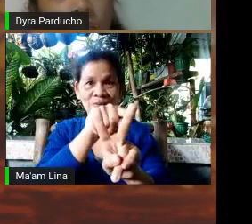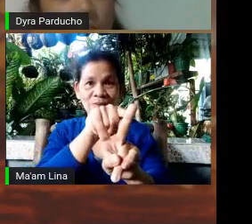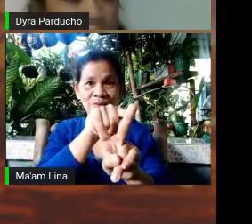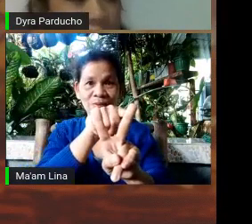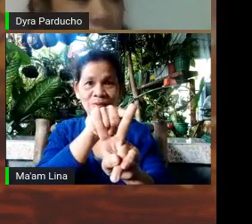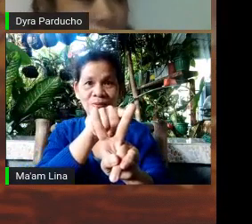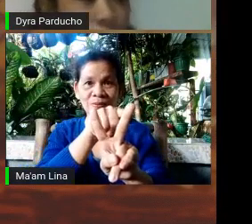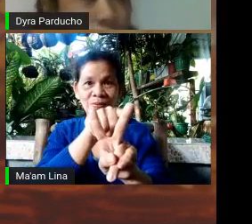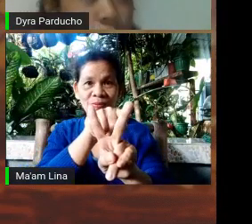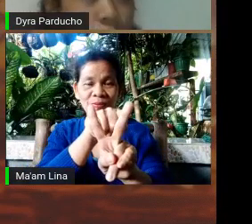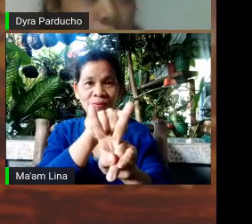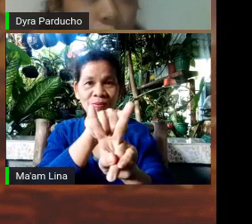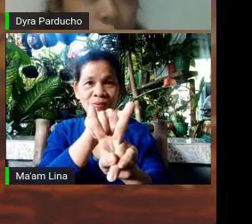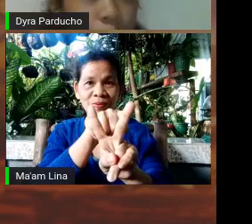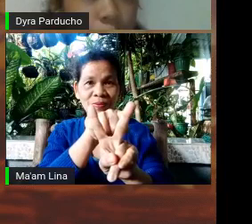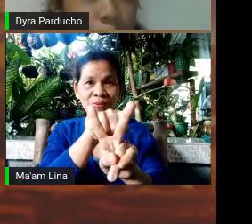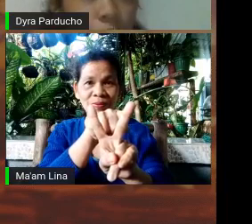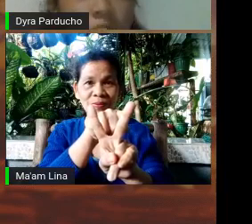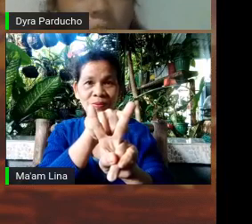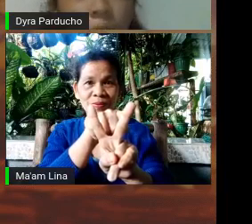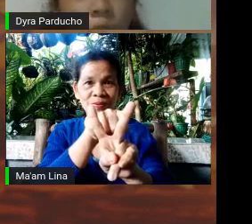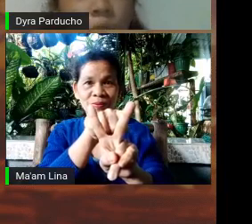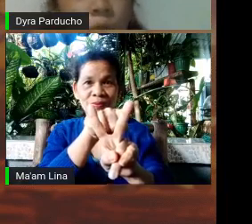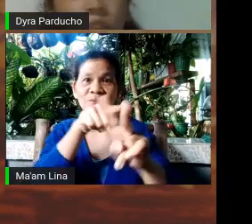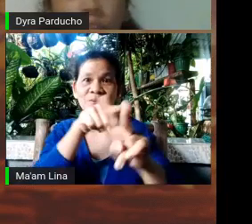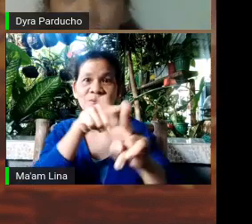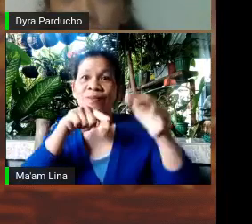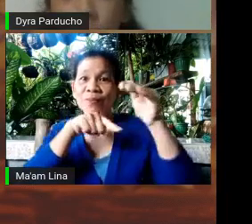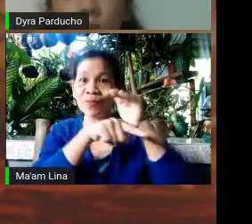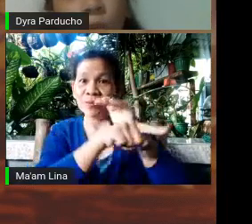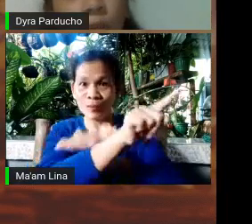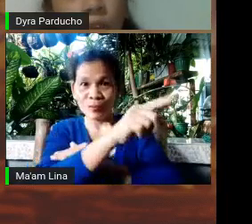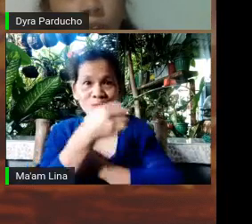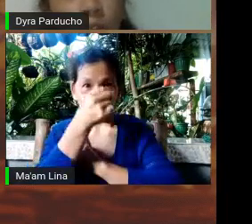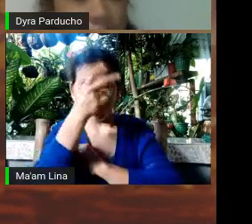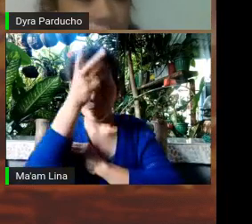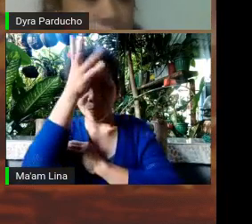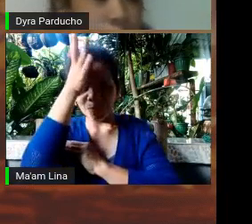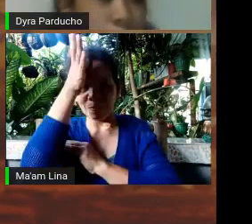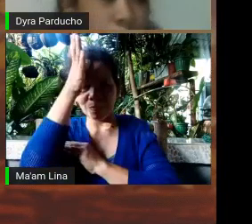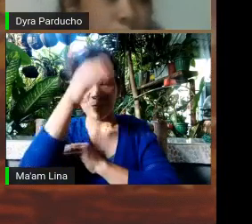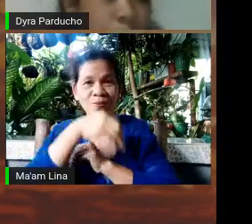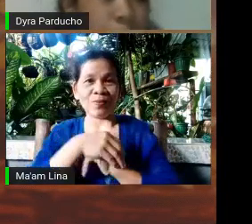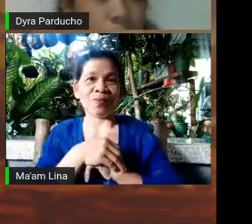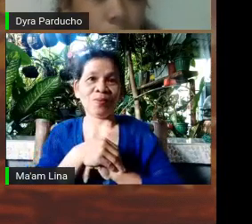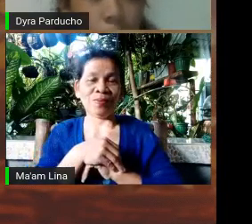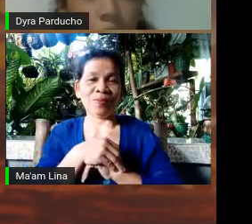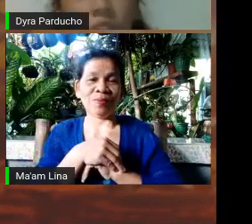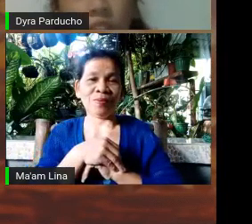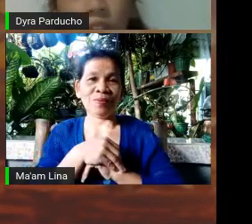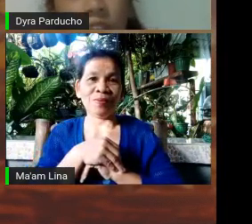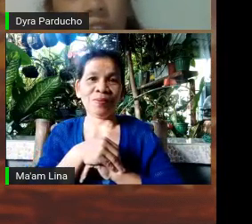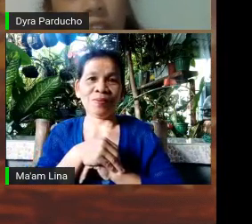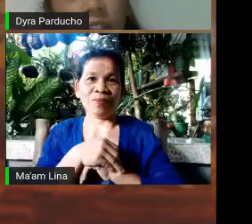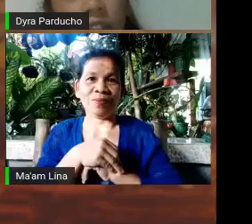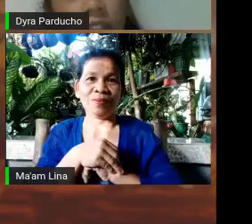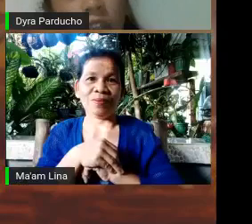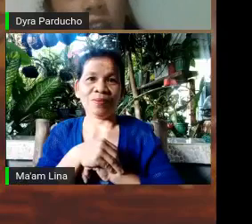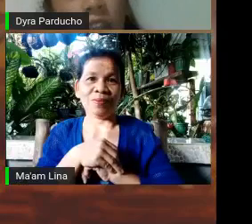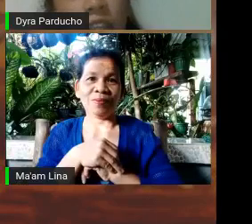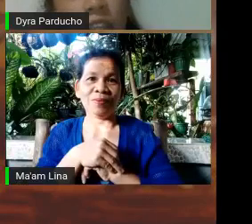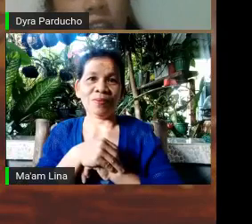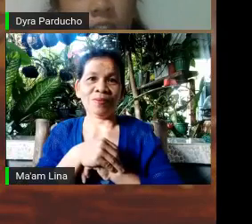ay yung scapegoat. Scapegoat po, yung Azazel po, no? Yung Azazel